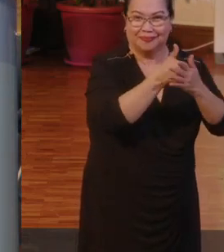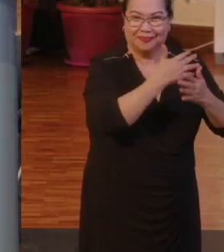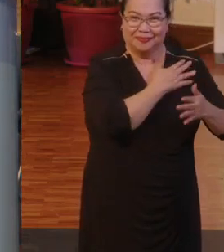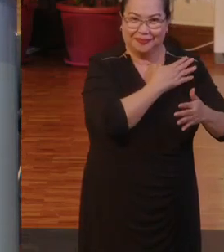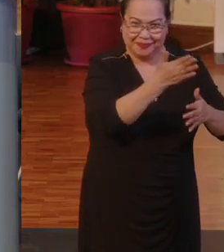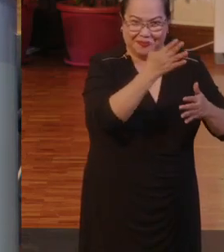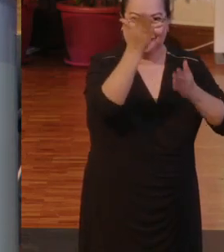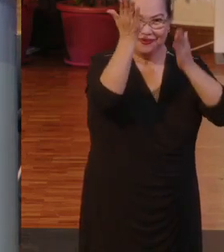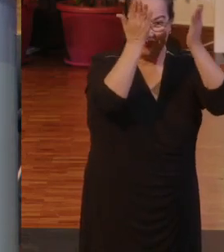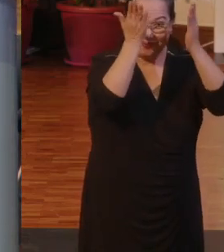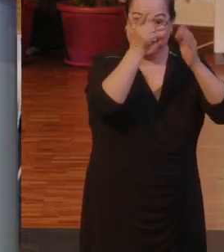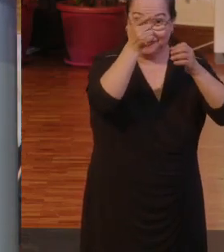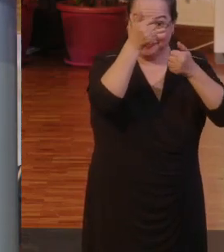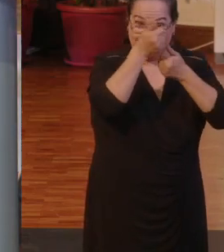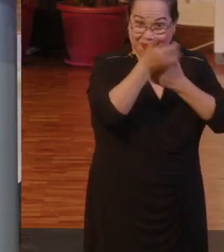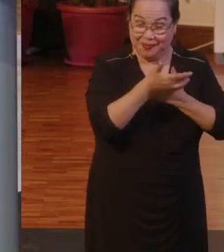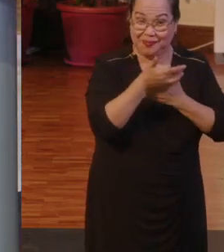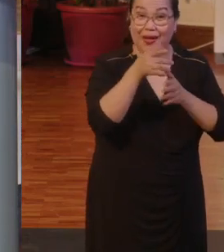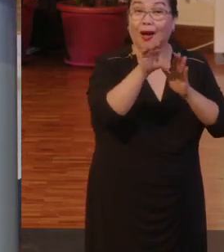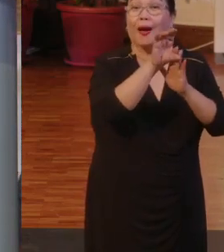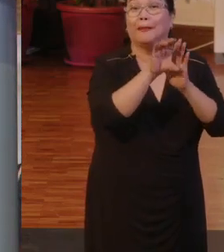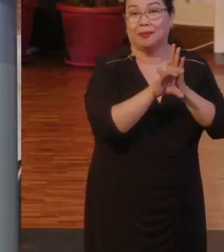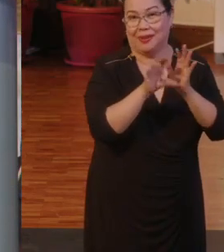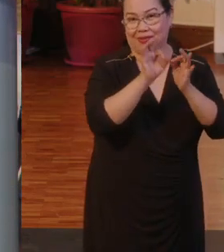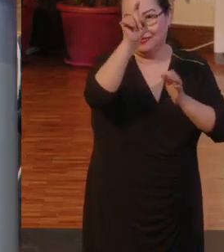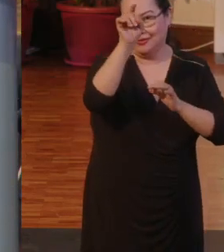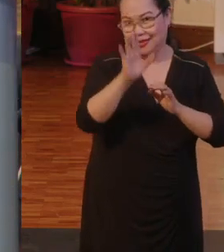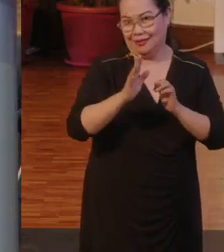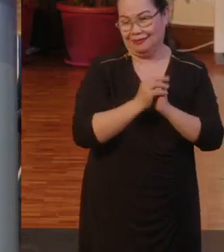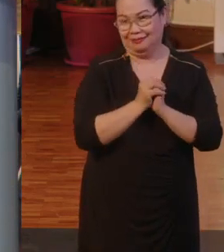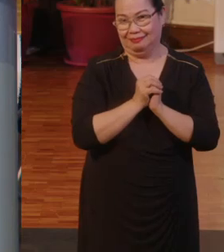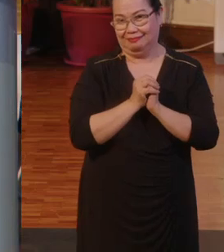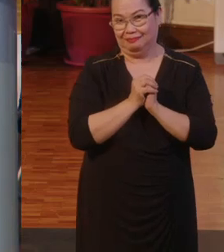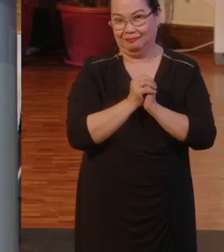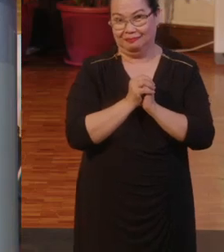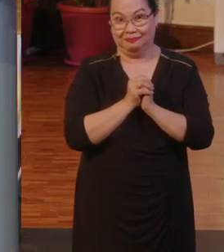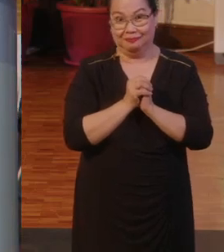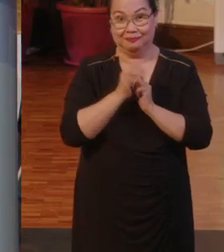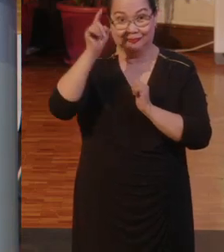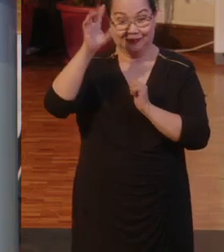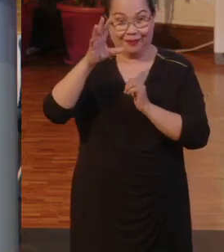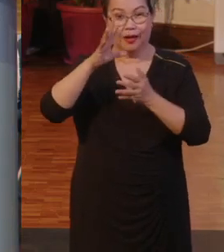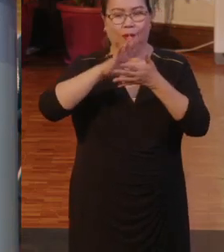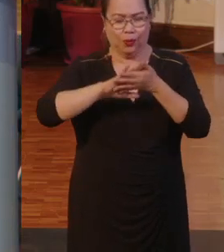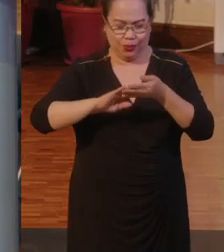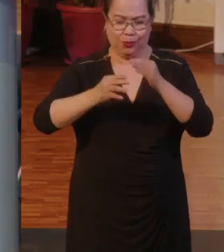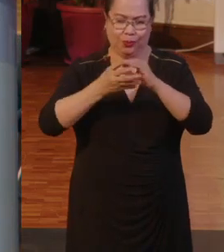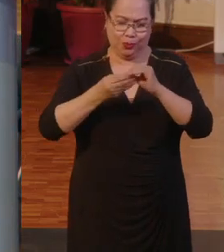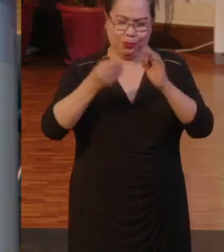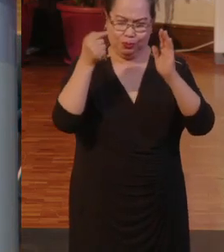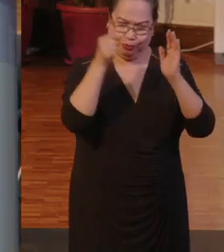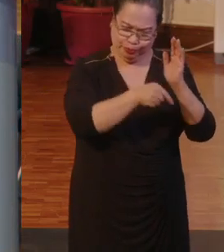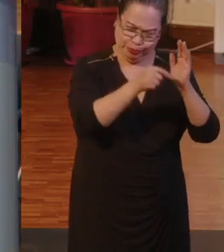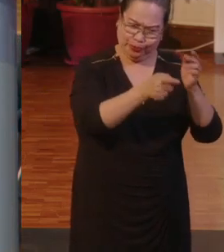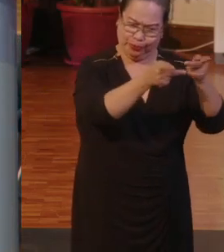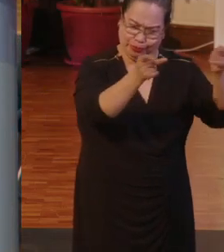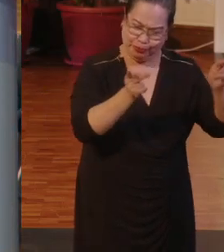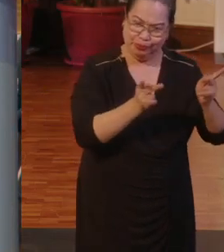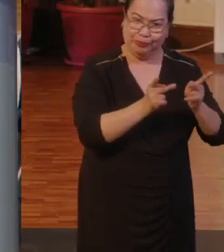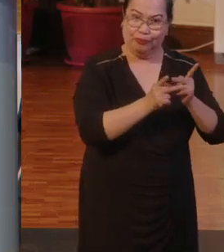sa pagsunod sa batas na iyon. Sinalaysay ng Diyos dito muli sa